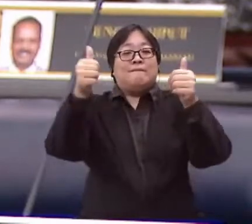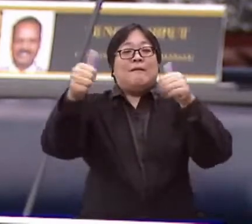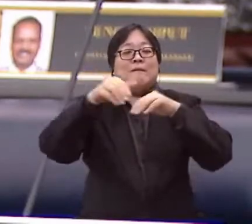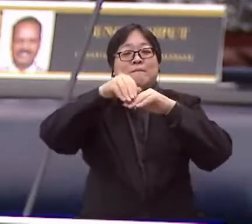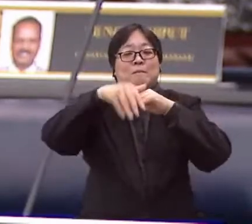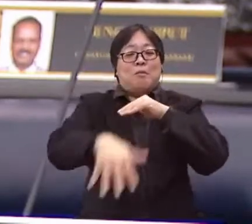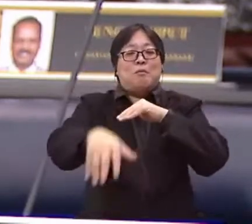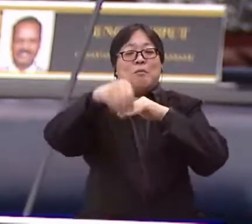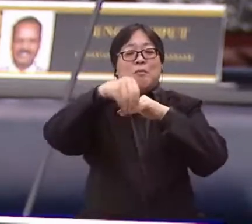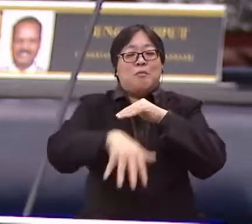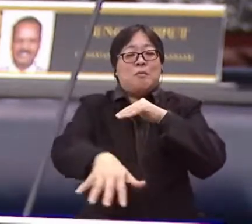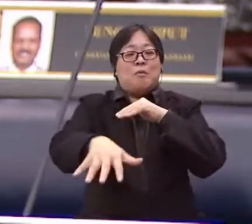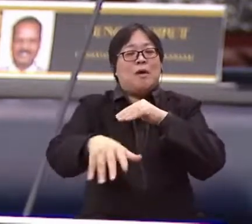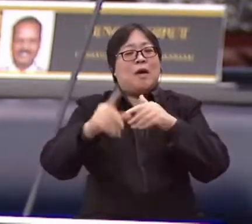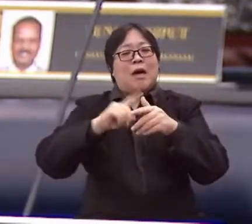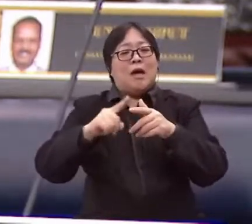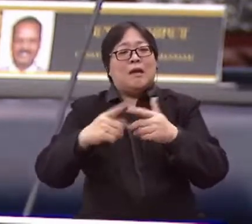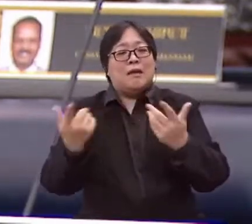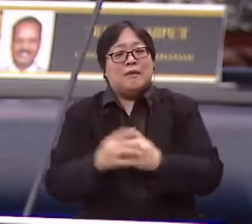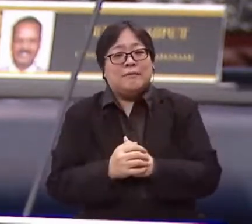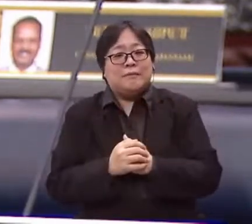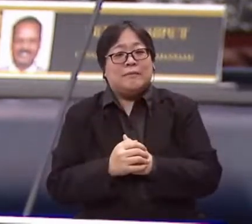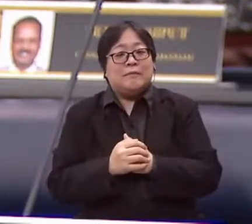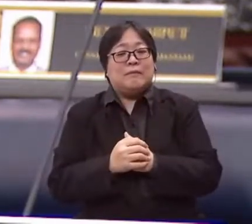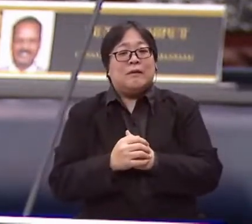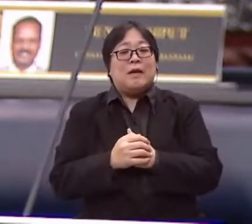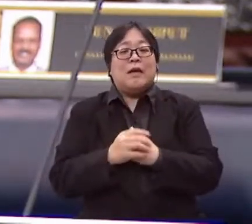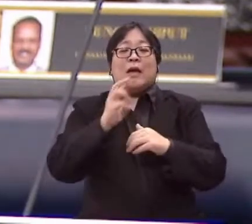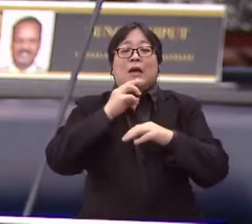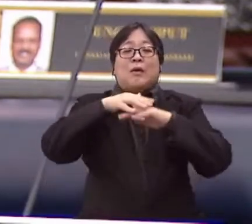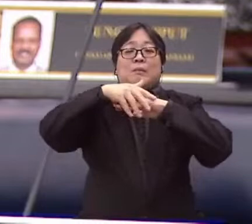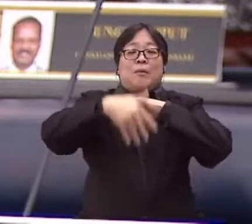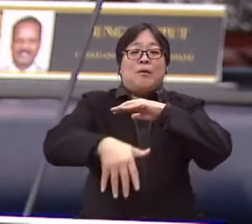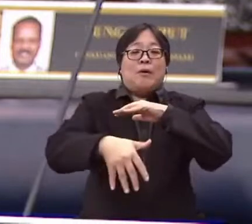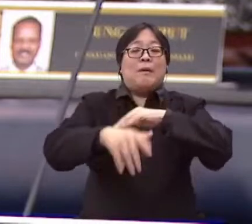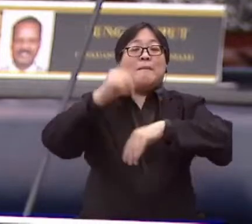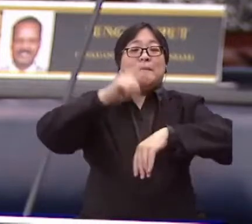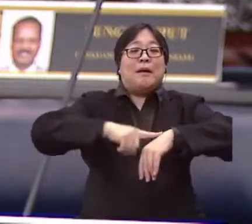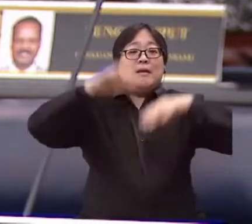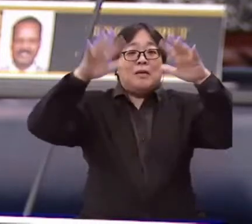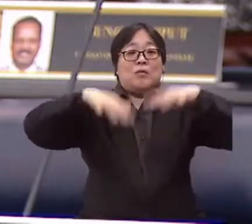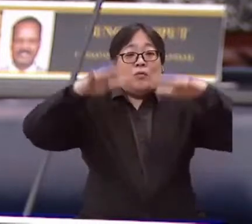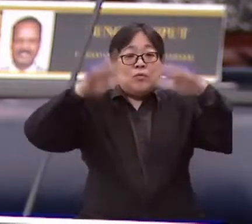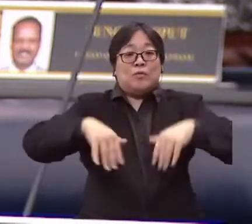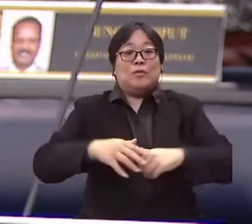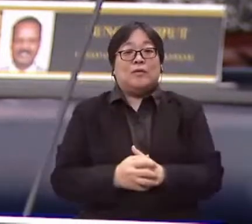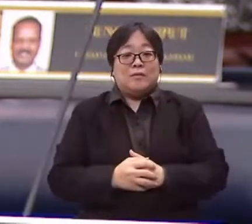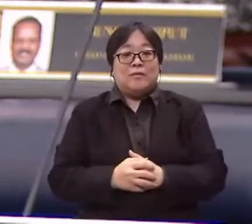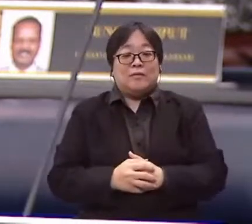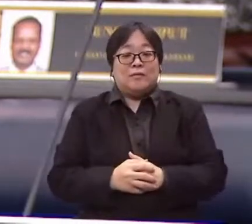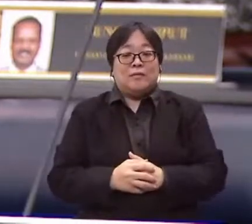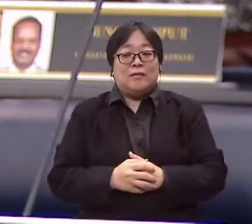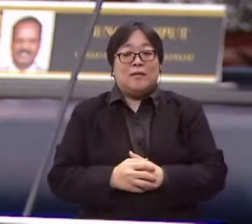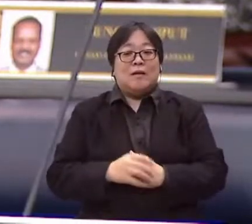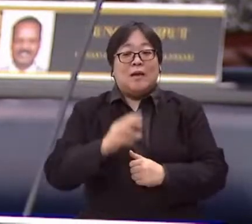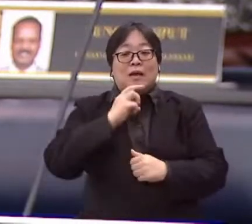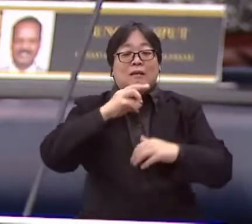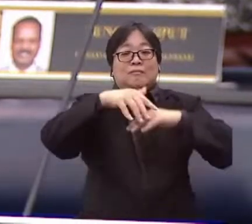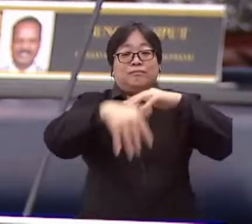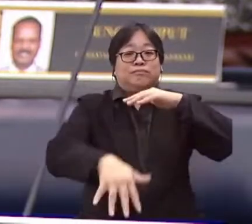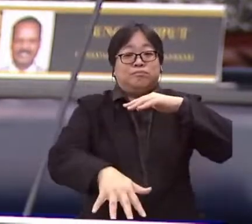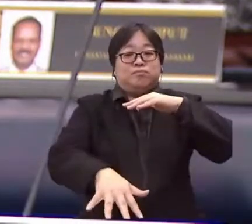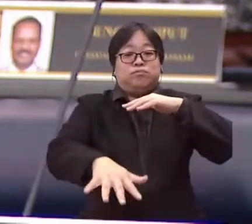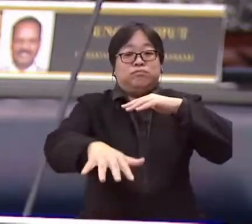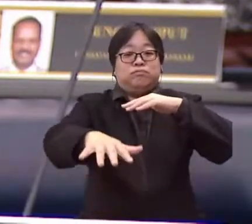dahulu ataupun hanya anti langka pelepasan naik empangan semasa hujan lebat air pasang untuk